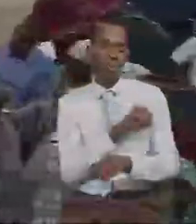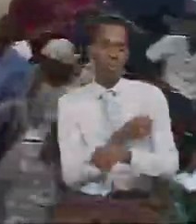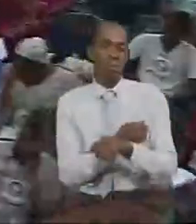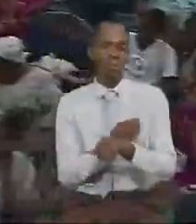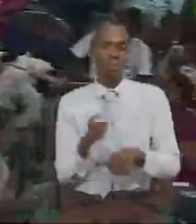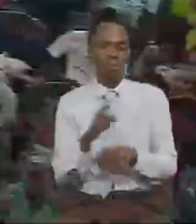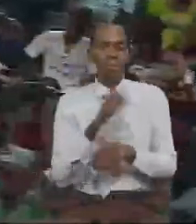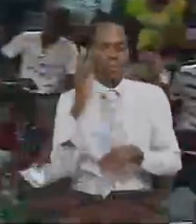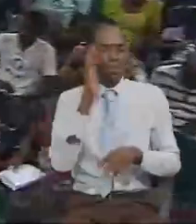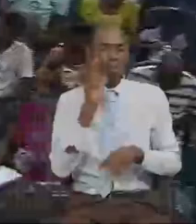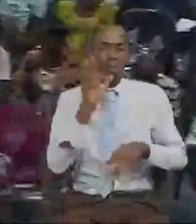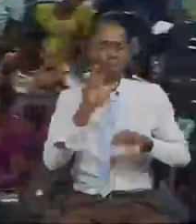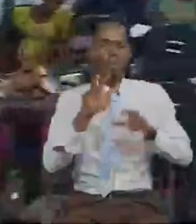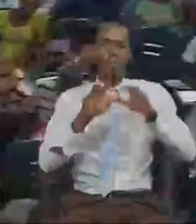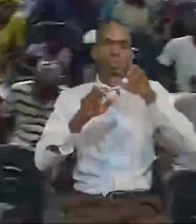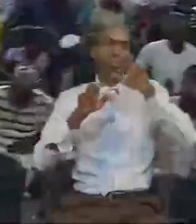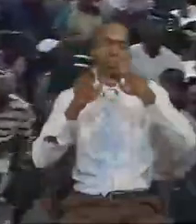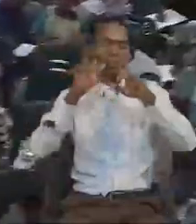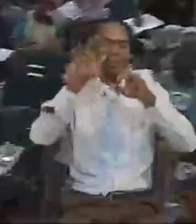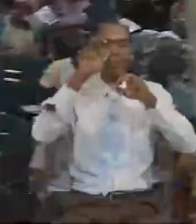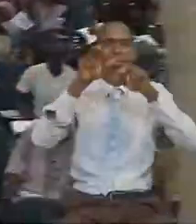Ils prennent le vol comme les aigles.